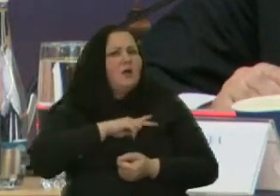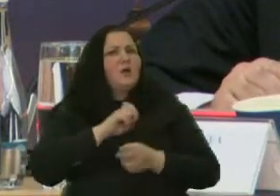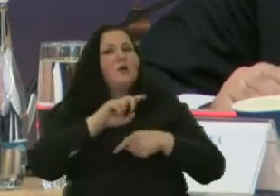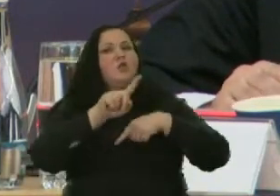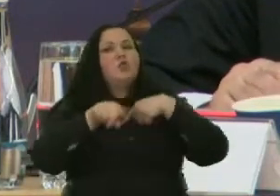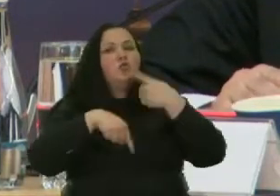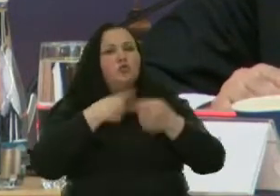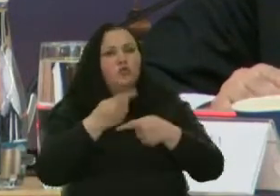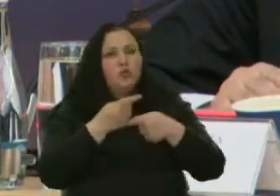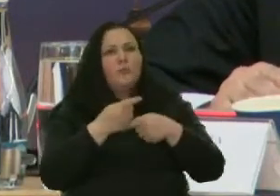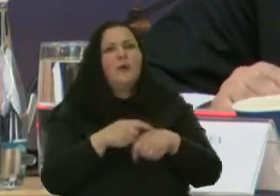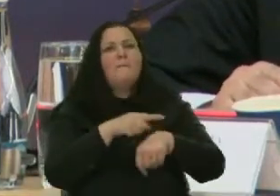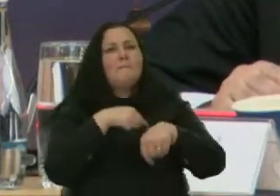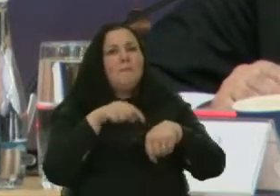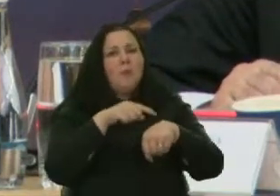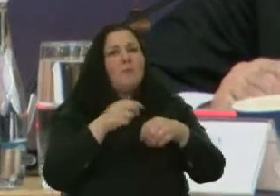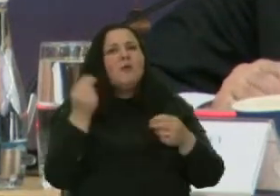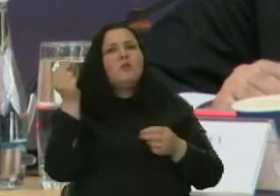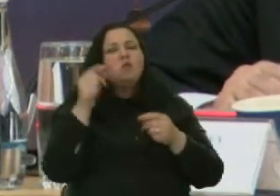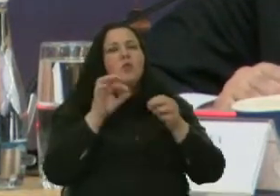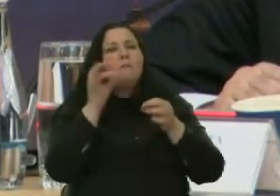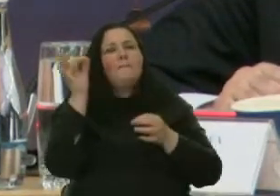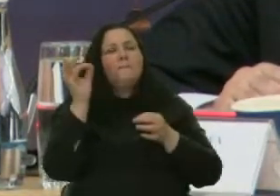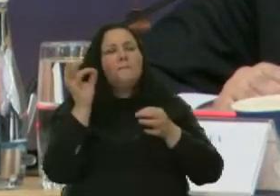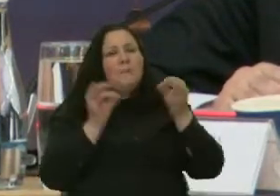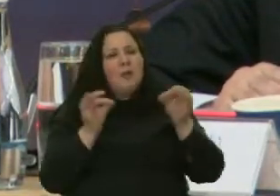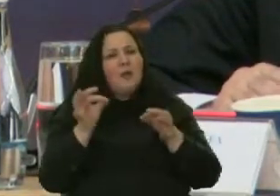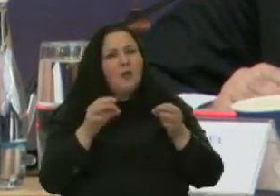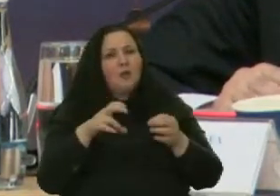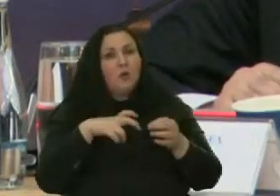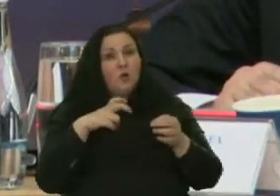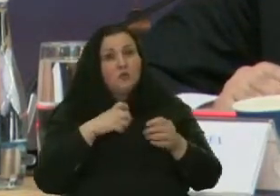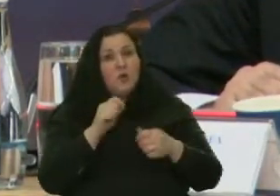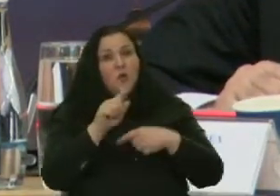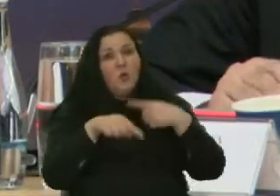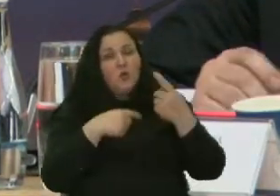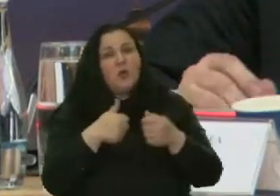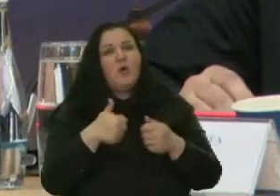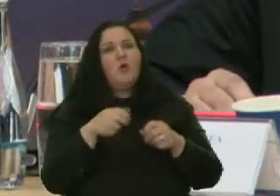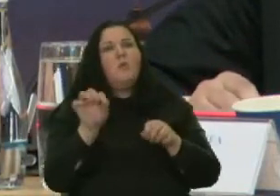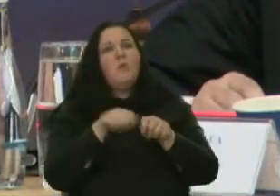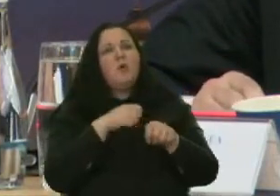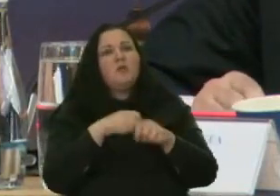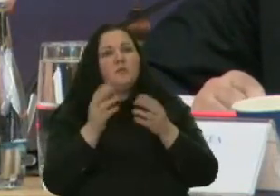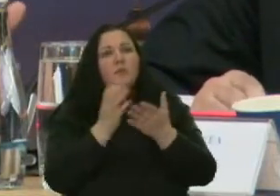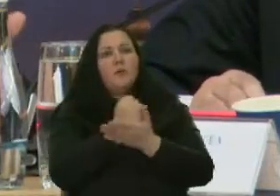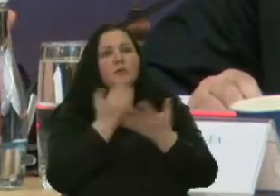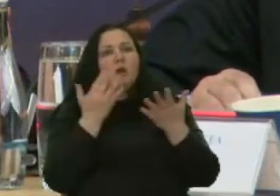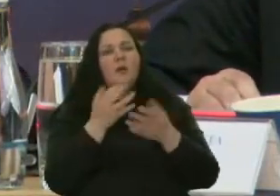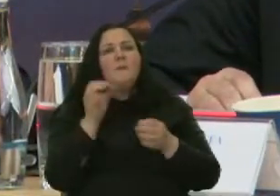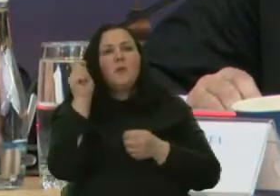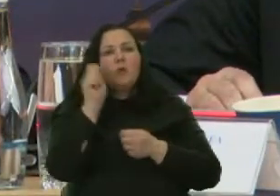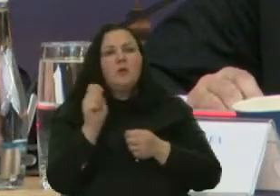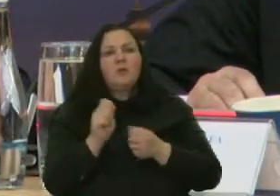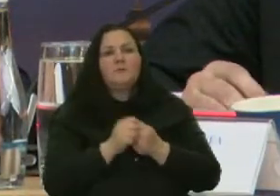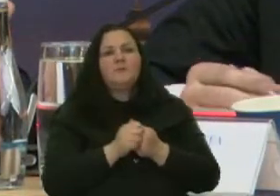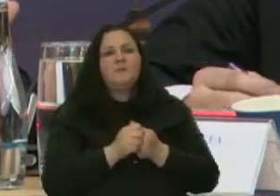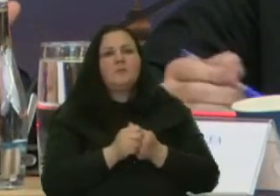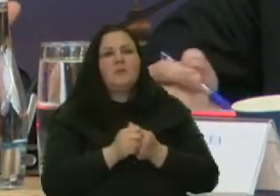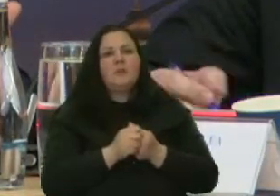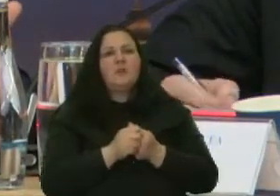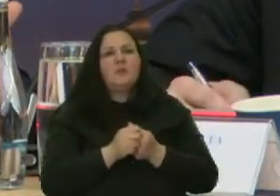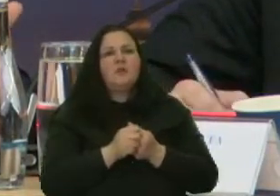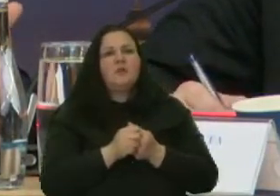momentul Sf ului va urma o rectificare bugetară ca proiectul să să cum este asta